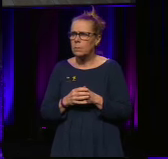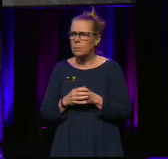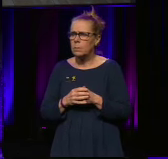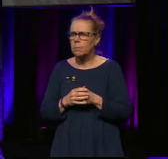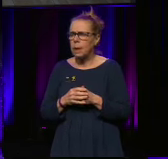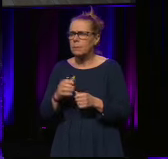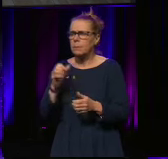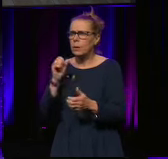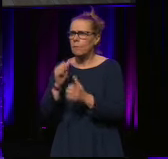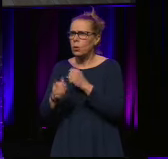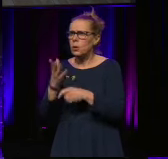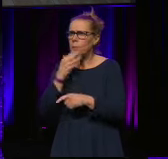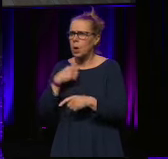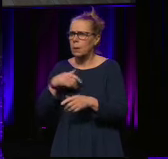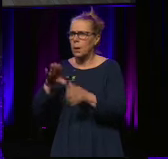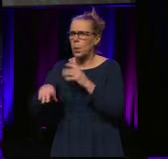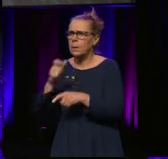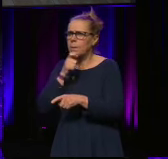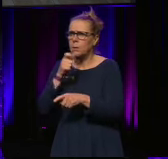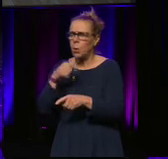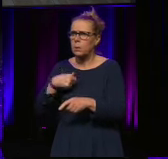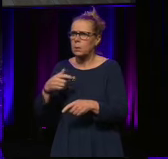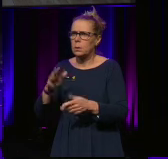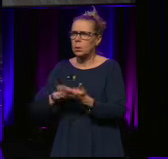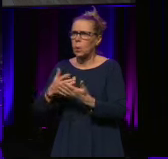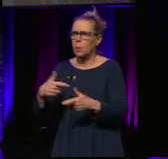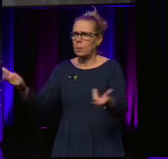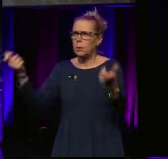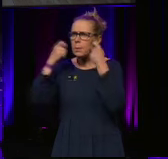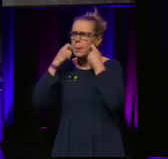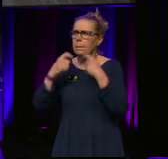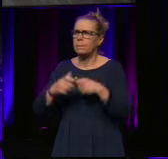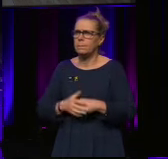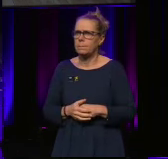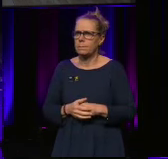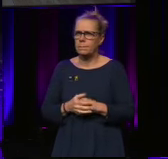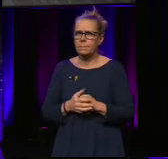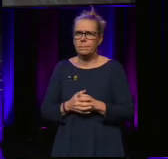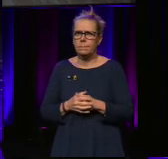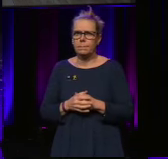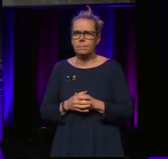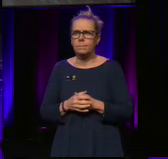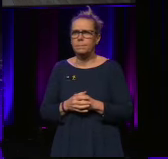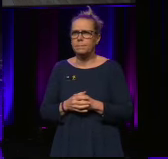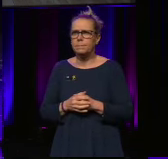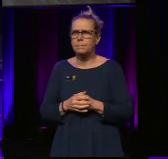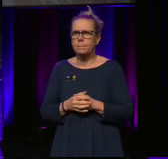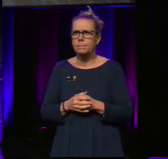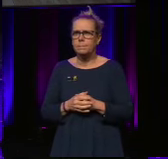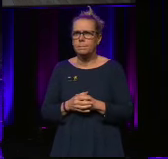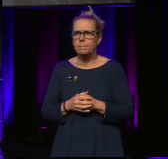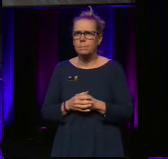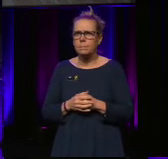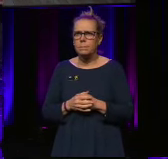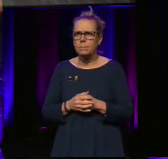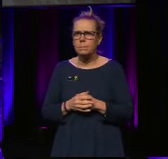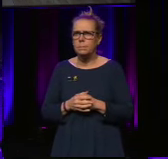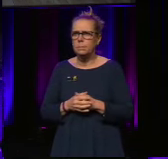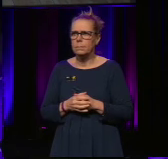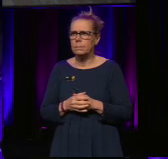Nej, för vi har det är nämligen lokalen är ganska tolkning. Stor. Det kommer en